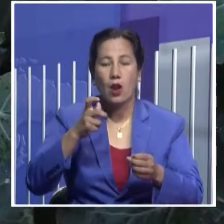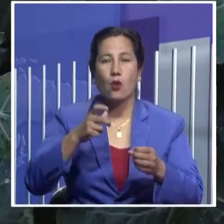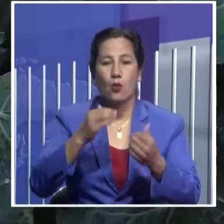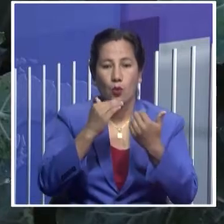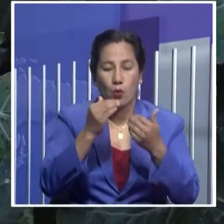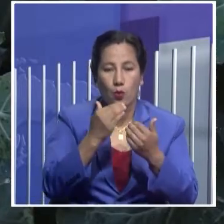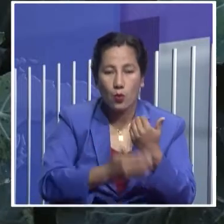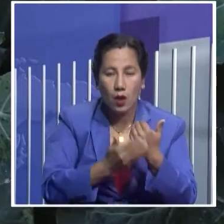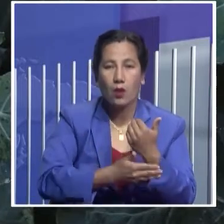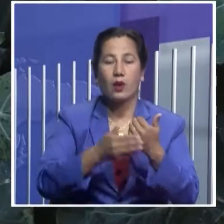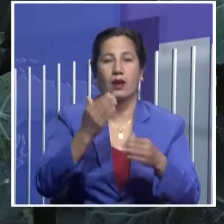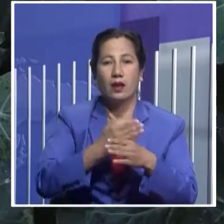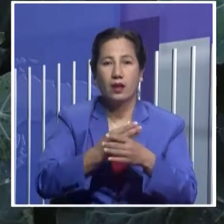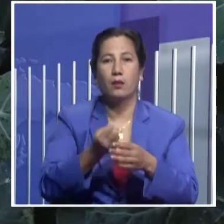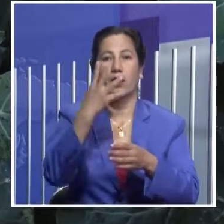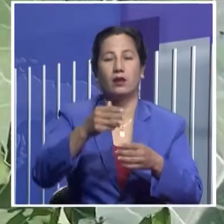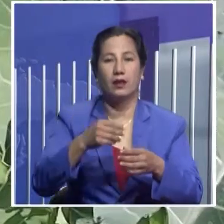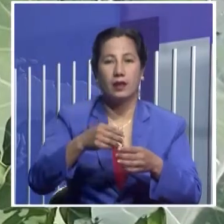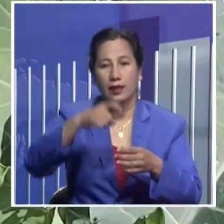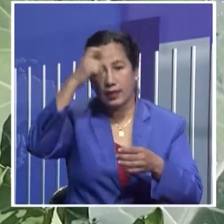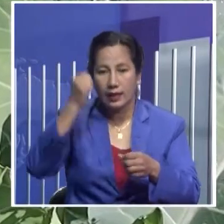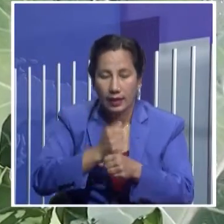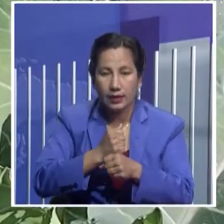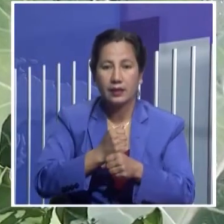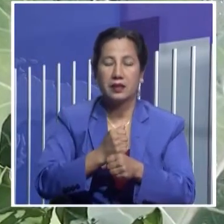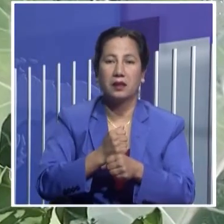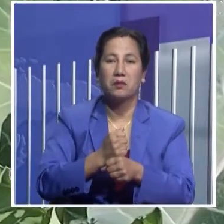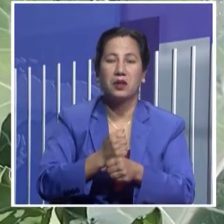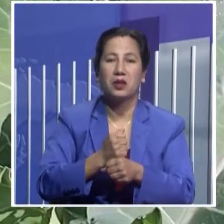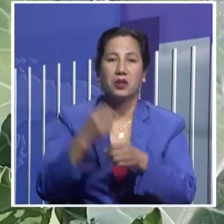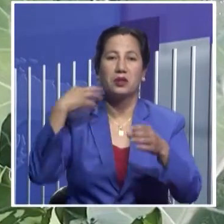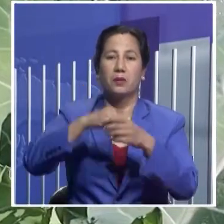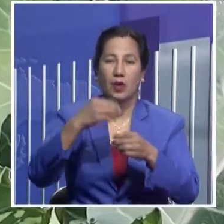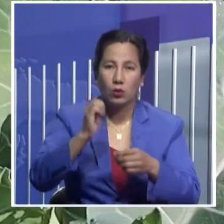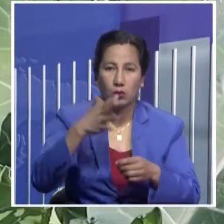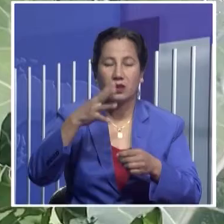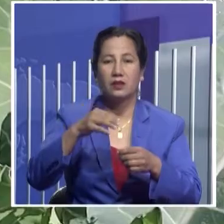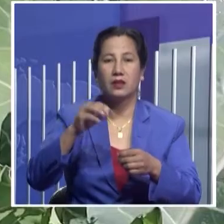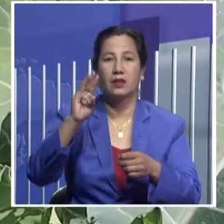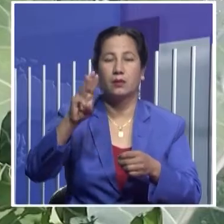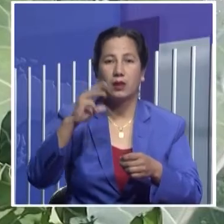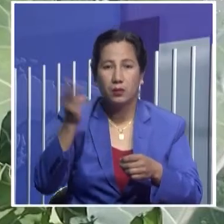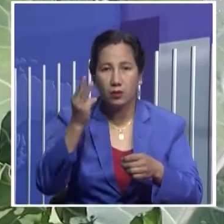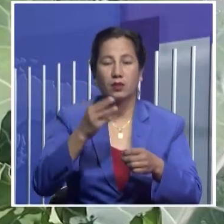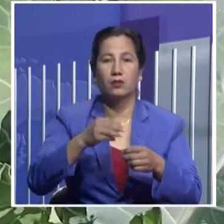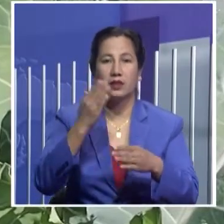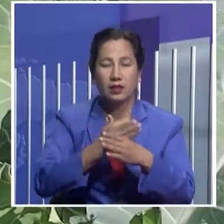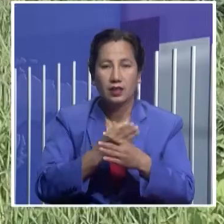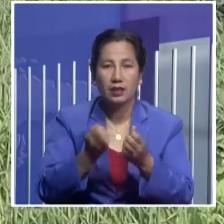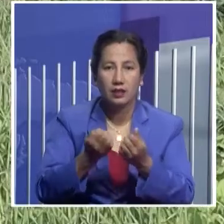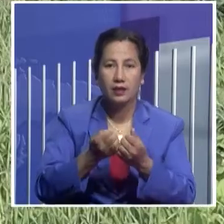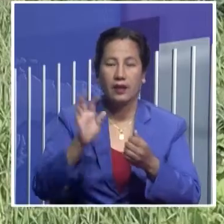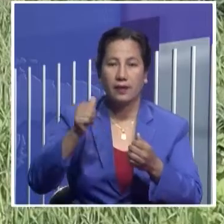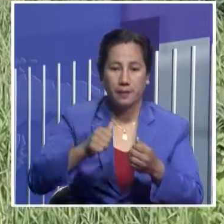छ, जसले गर्दा अहिले ज्याला मजदुरीको काममा संलग्न हुनु परेको छैन। बेमौसमी तरकारी खेती गरेर आयार्जन हुन